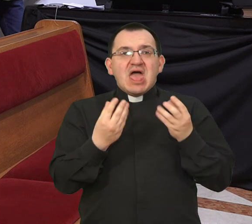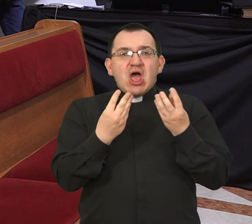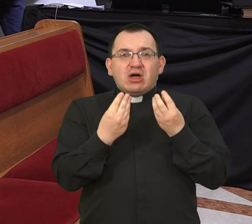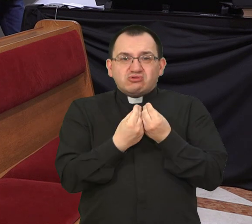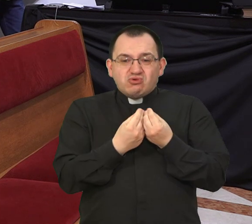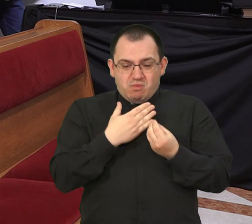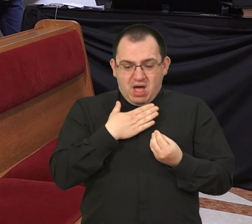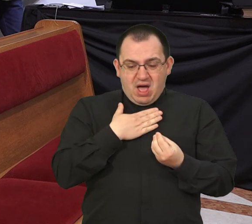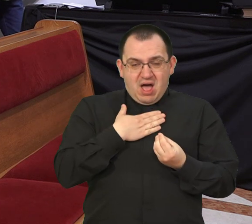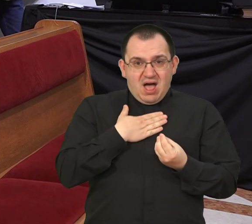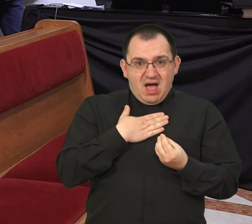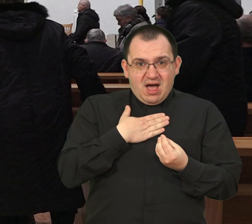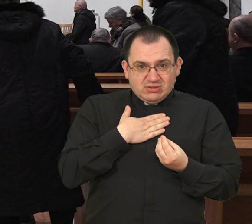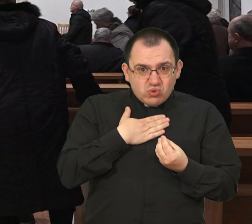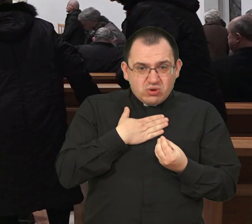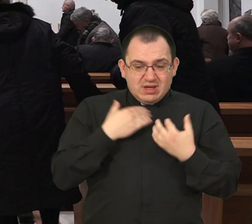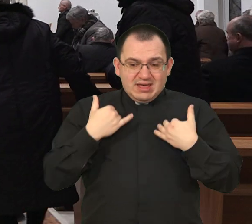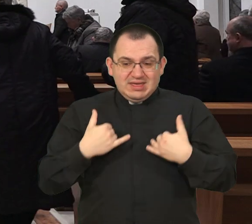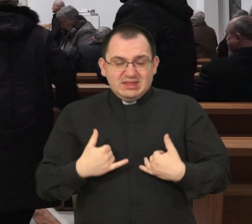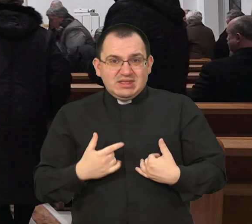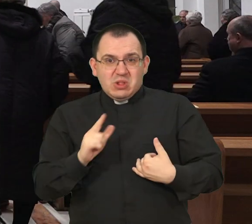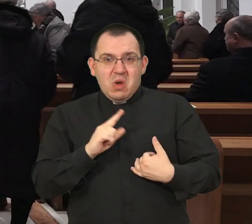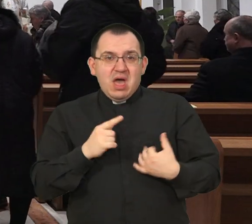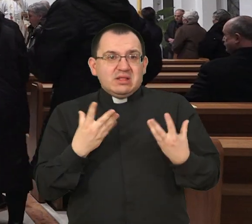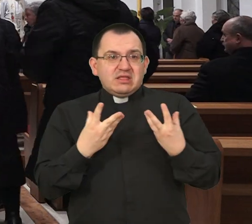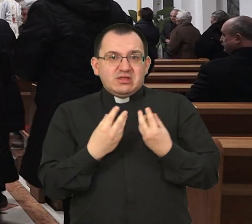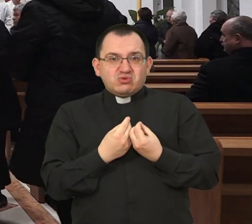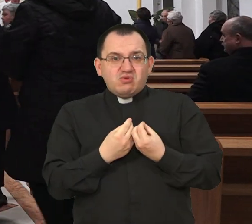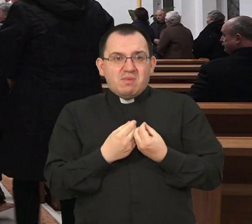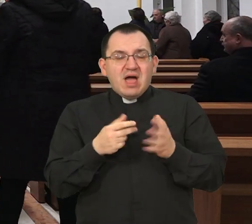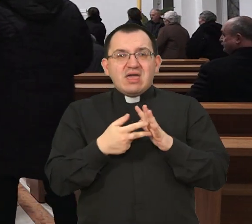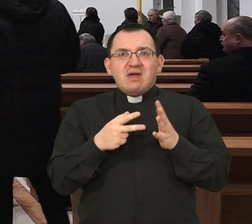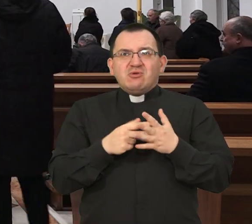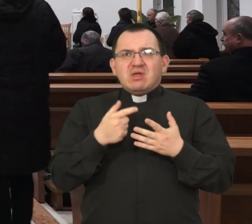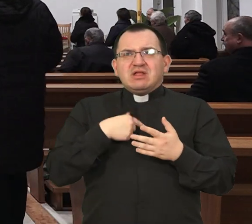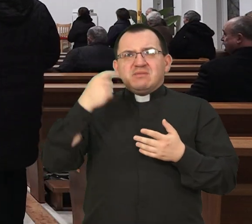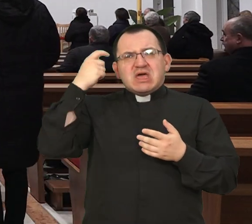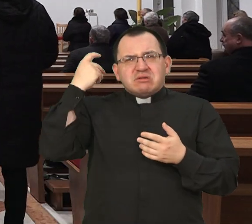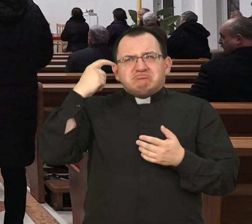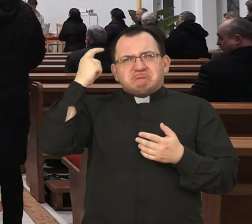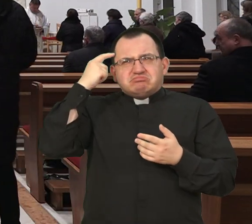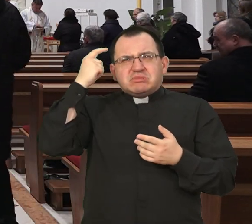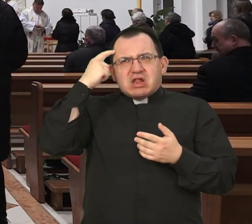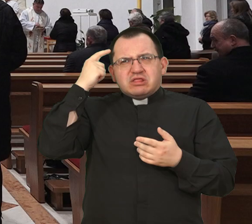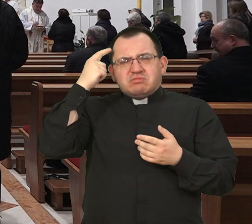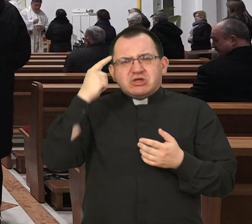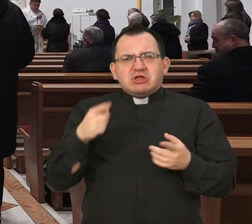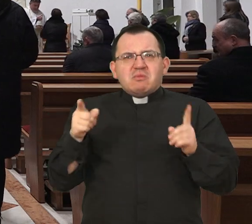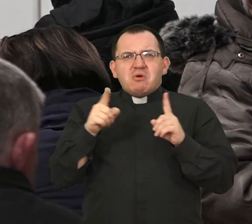mi ljudi krenemo mudrovati u svojemu srcu poput farizeja, poput onih pismoznanaca koji